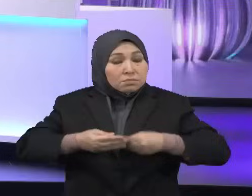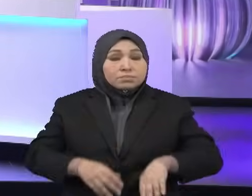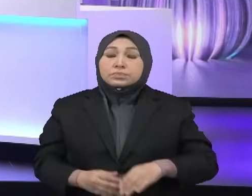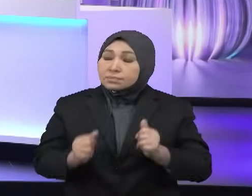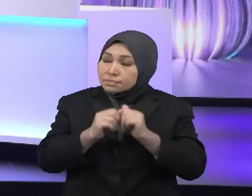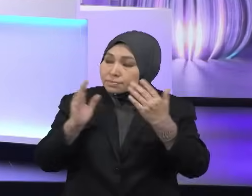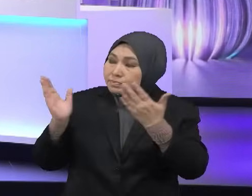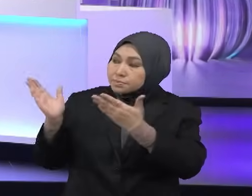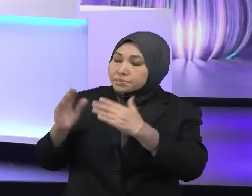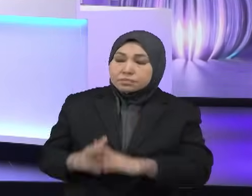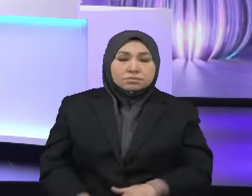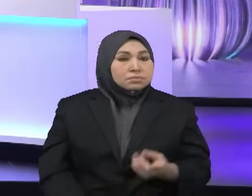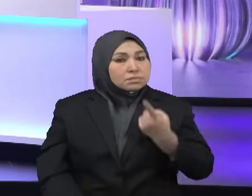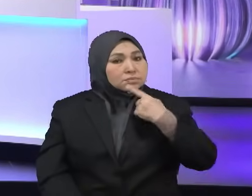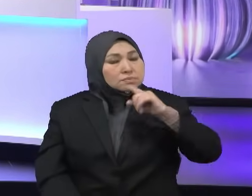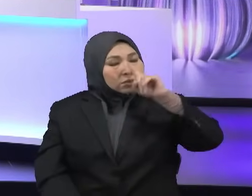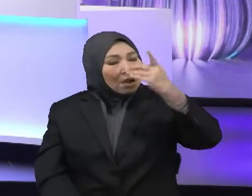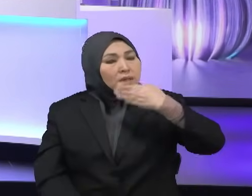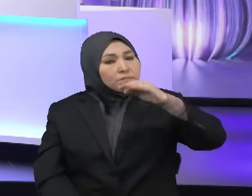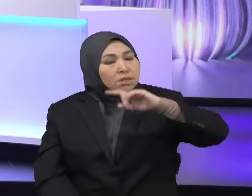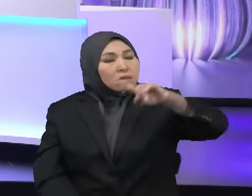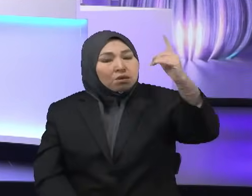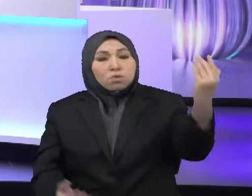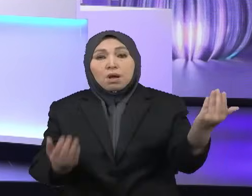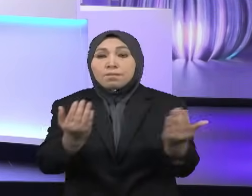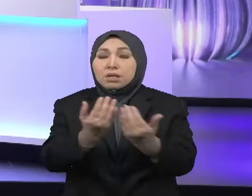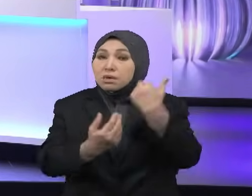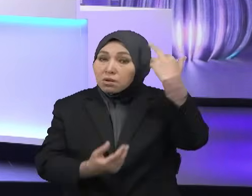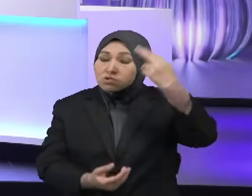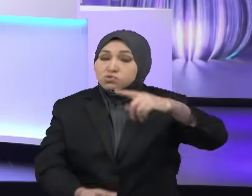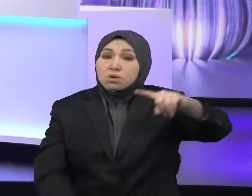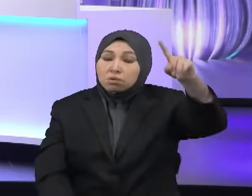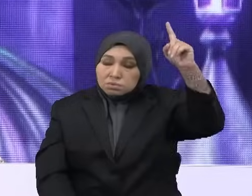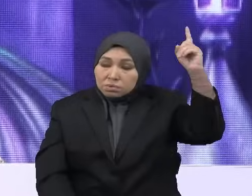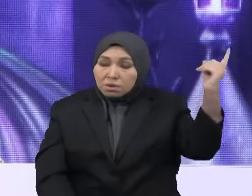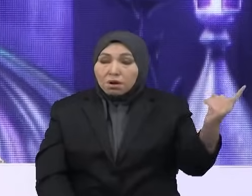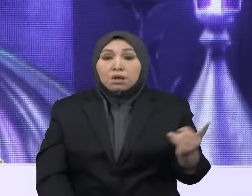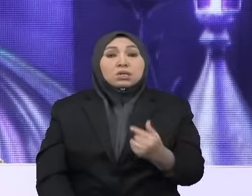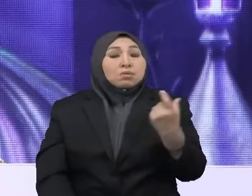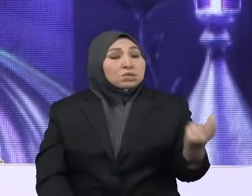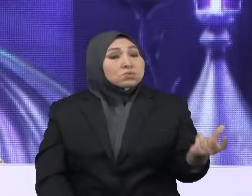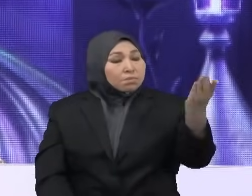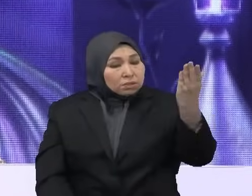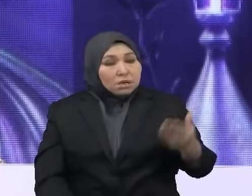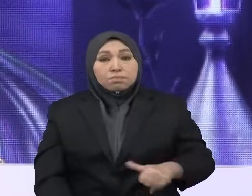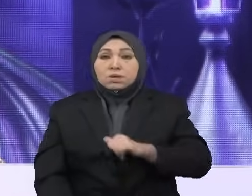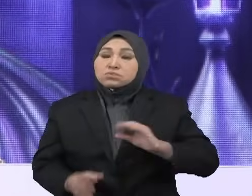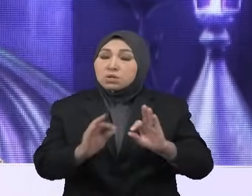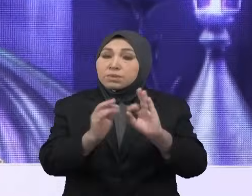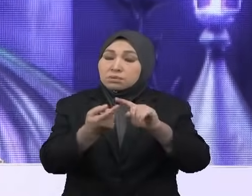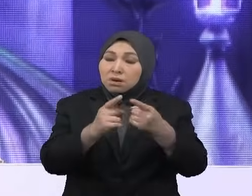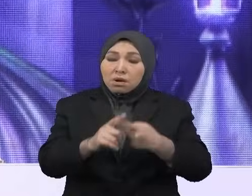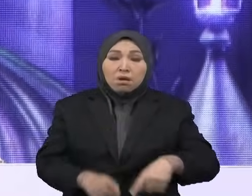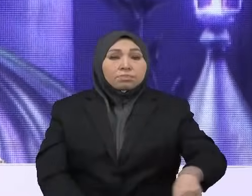Assalamualaikum. Bismillahirrahmanirrahim. Alhamdulillah, bila alamin, wassalatu wassalamu ala ashrafil mursalin wa ala alihi wa sahbihi ajma'in.